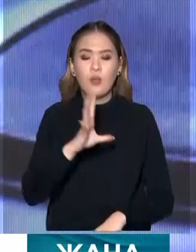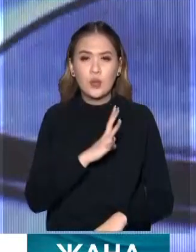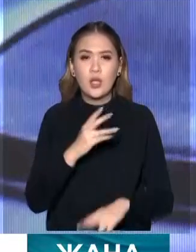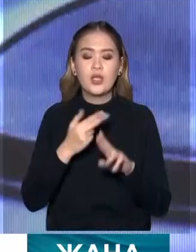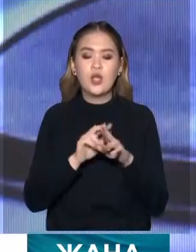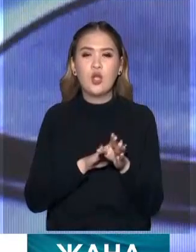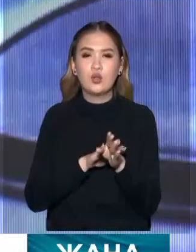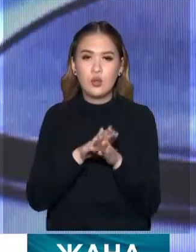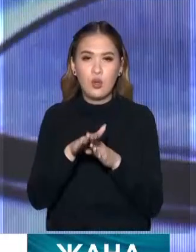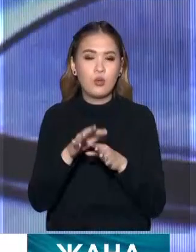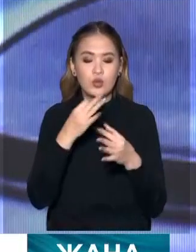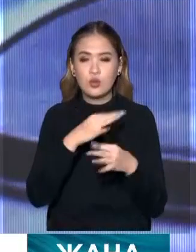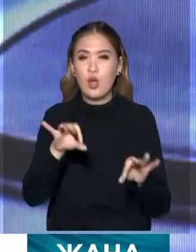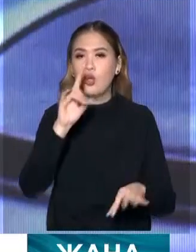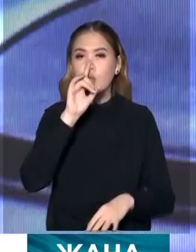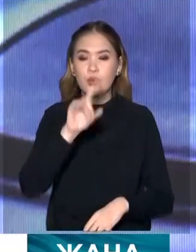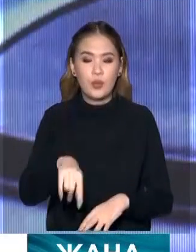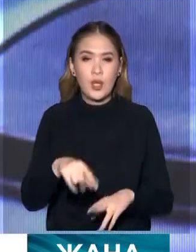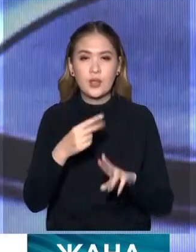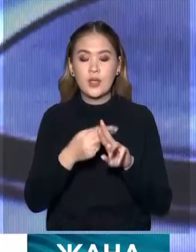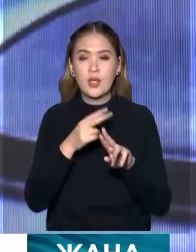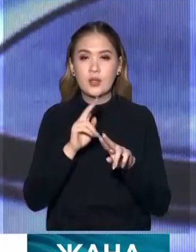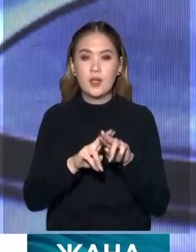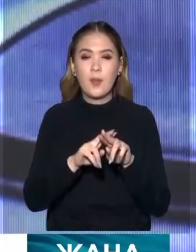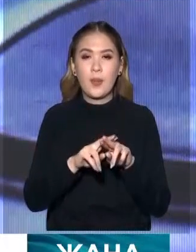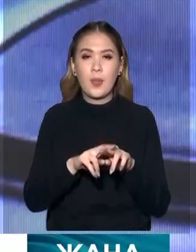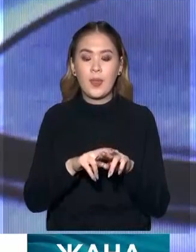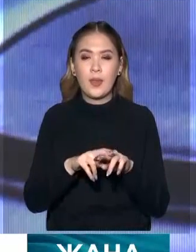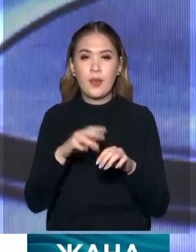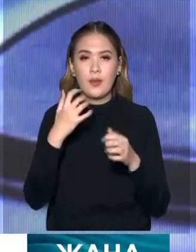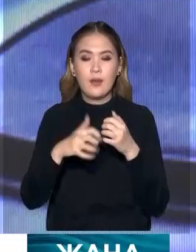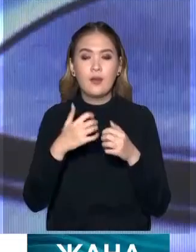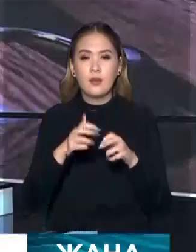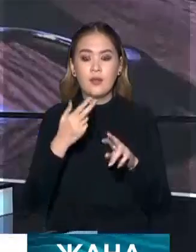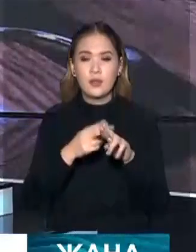олар толығымен босамайды. Бір цифрлар болса, жаңа аса ауыр қылмыс, мына